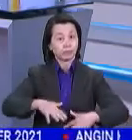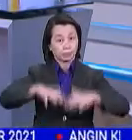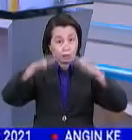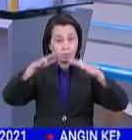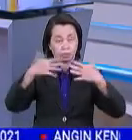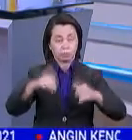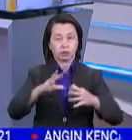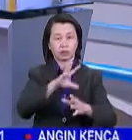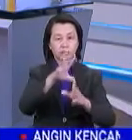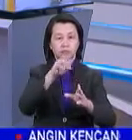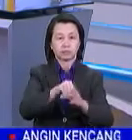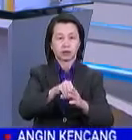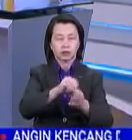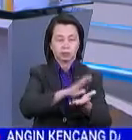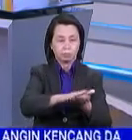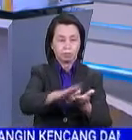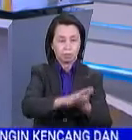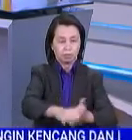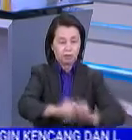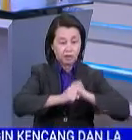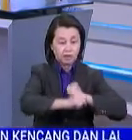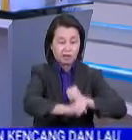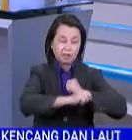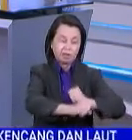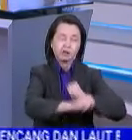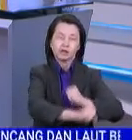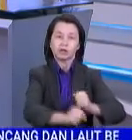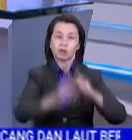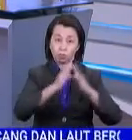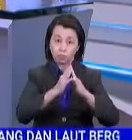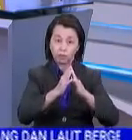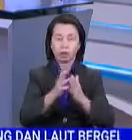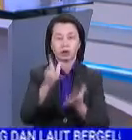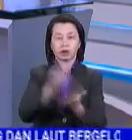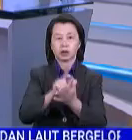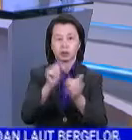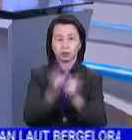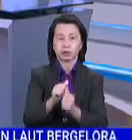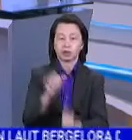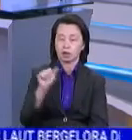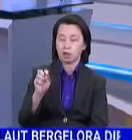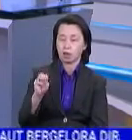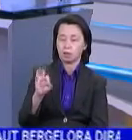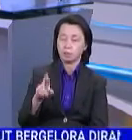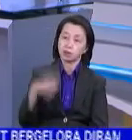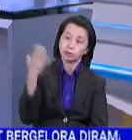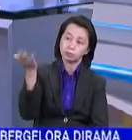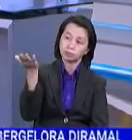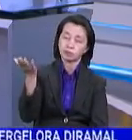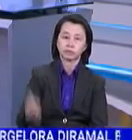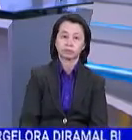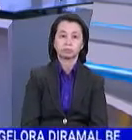terutama yang membabitkan pembersihan kediaman para lanjut bersama Aamir Ashraf